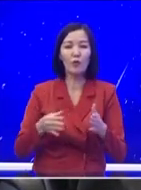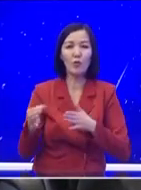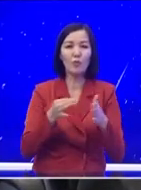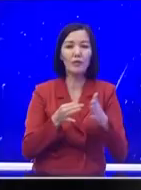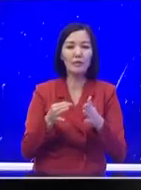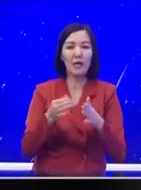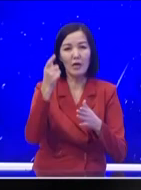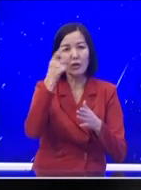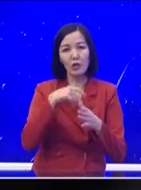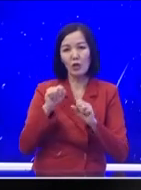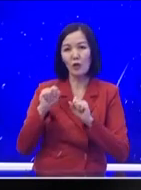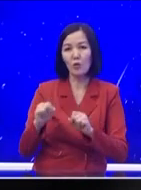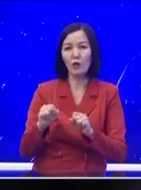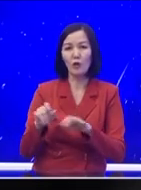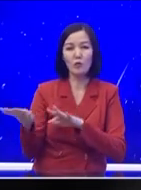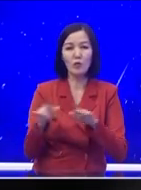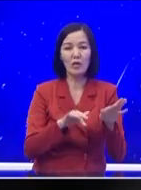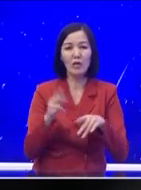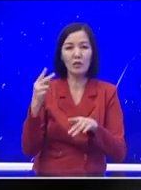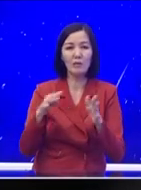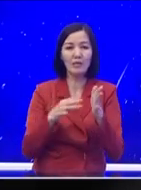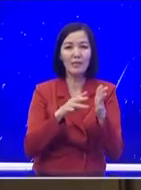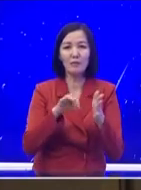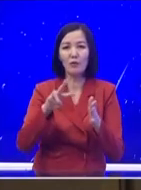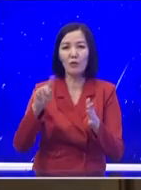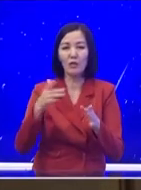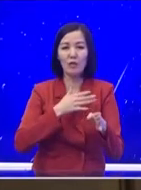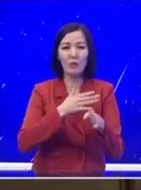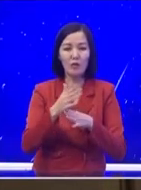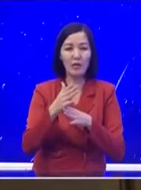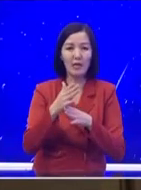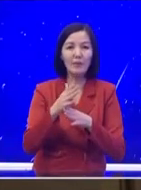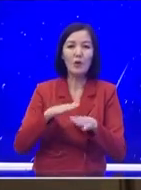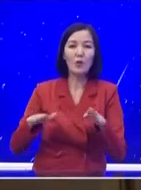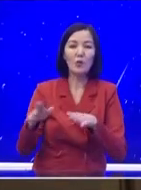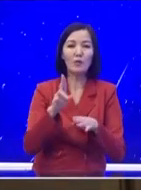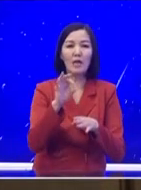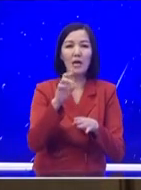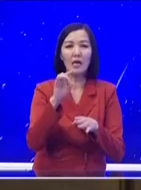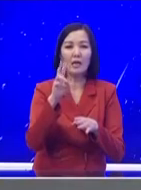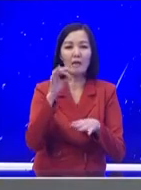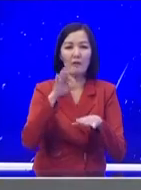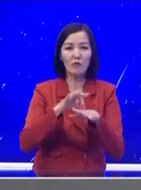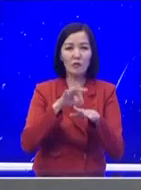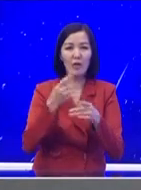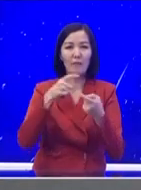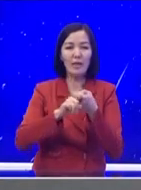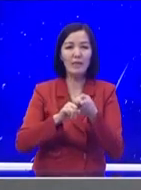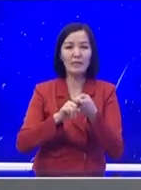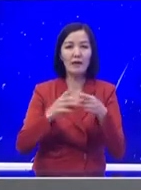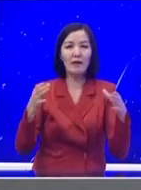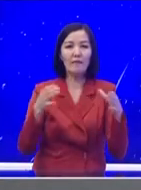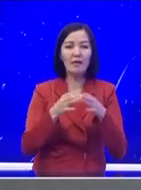облыста жеке қорғау мен сақтық шаралары үшін 28 миллион теңге бөлінген. Айта кетейік, өңірімізге коронавируске